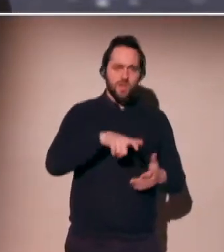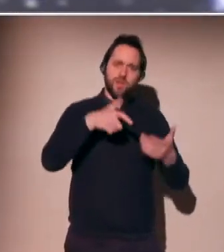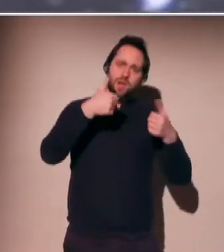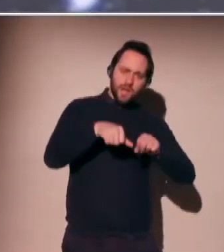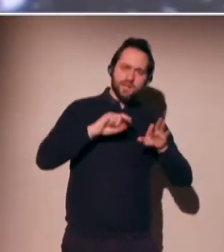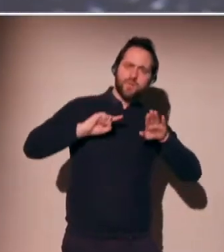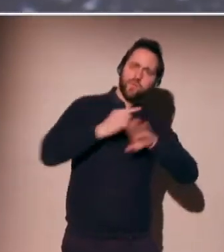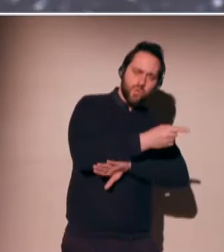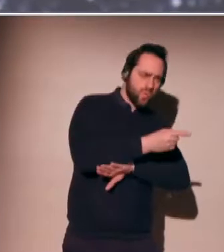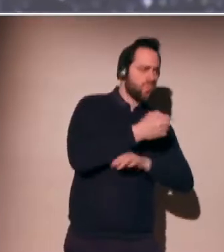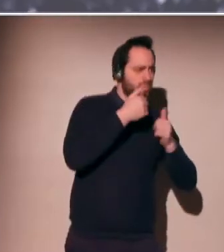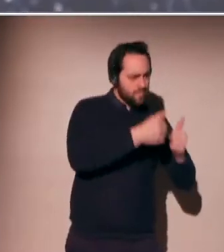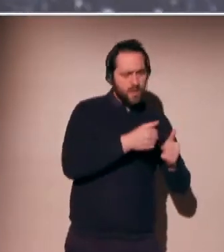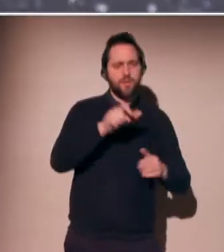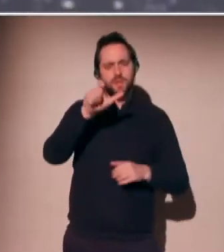au niveau des données.